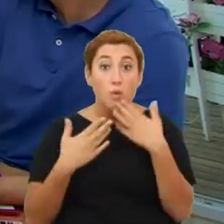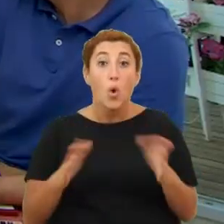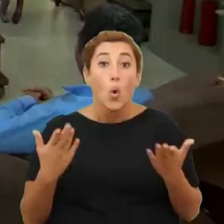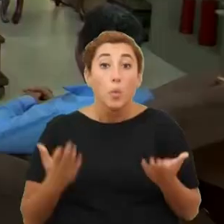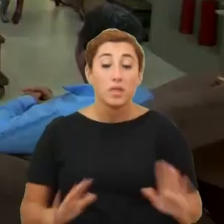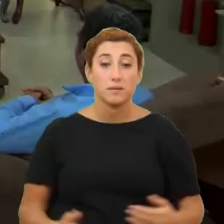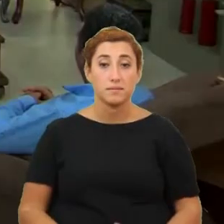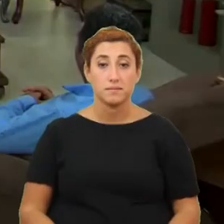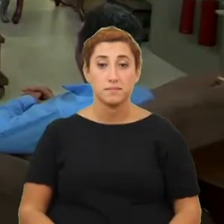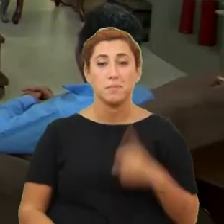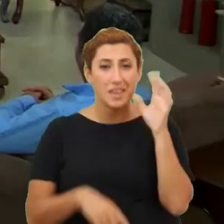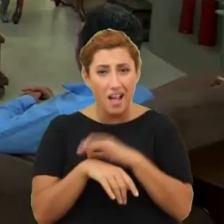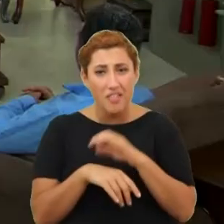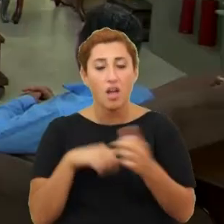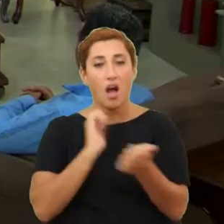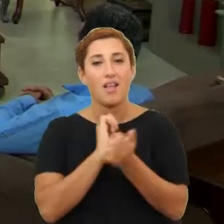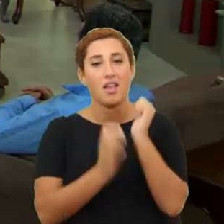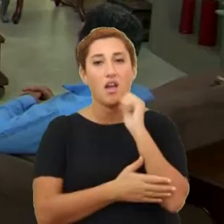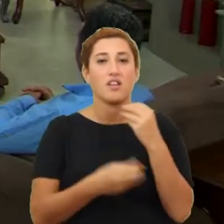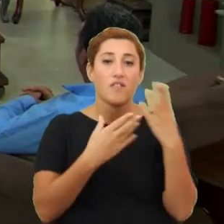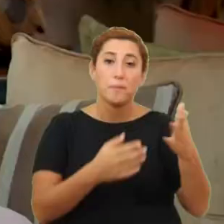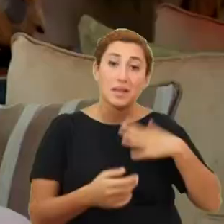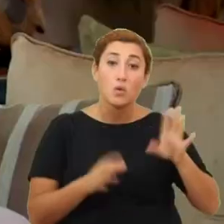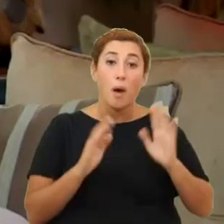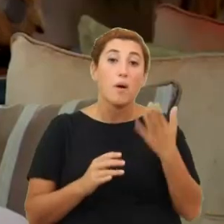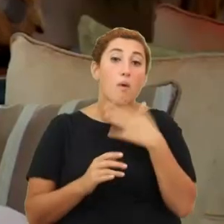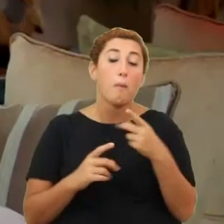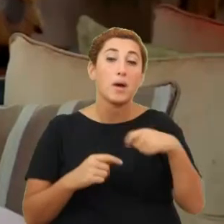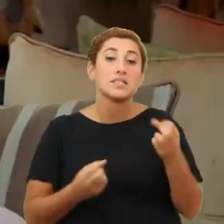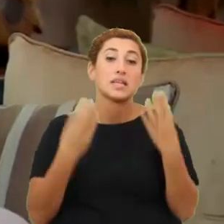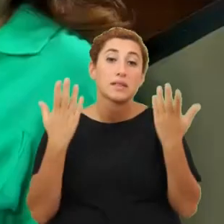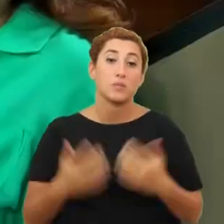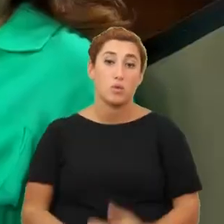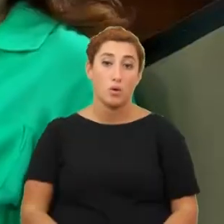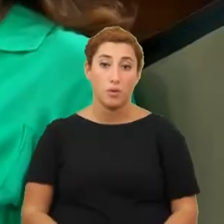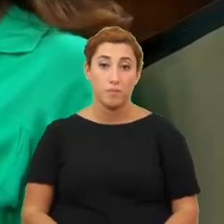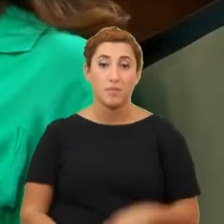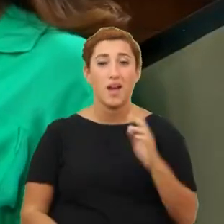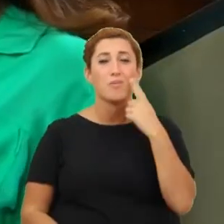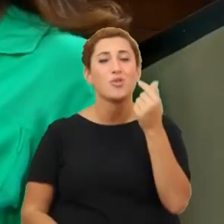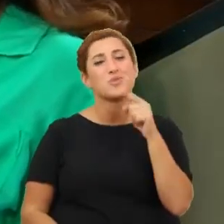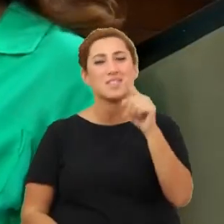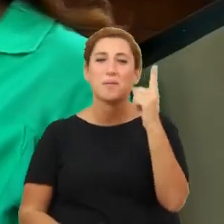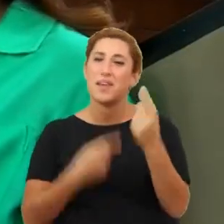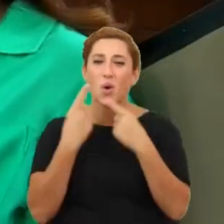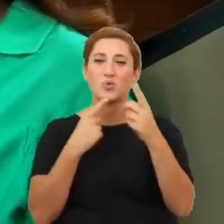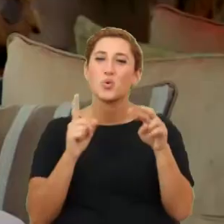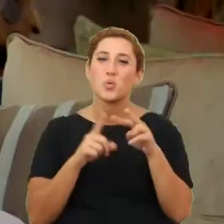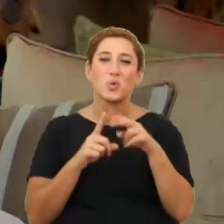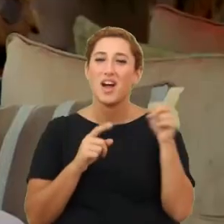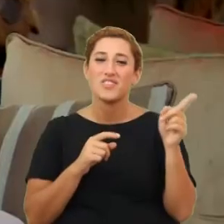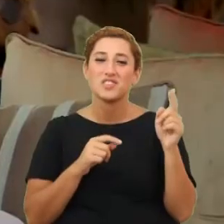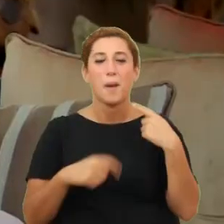kız. Yani bir yandan ailesine de yardım etmek istiyor ama yok işte maaş yetmiyor. Ay Boncuğum sen bir konuşsan